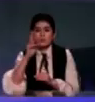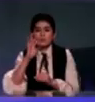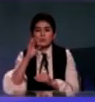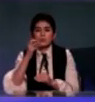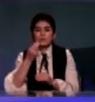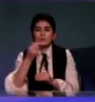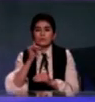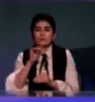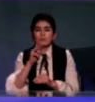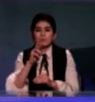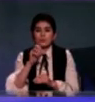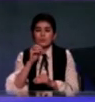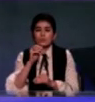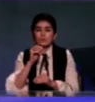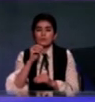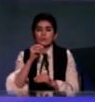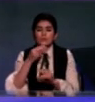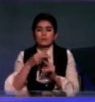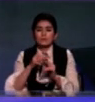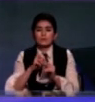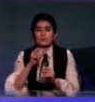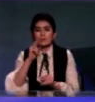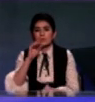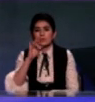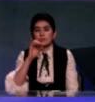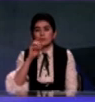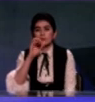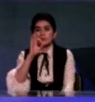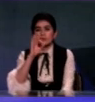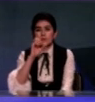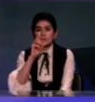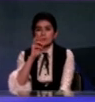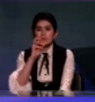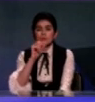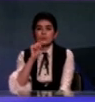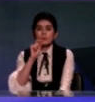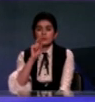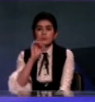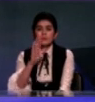у моллюсков, да? Головоногие – это представители осьминогов.